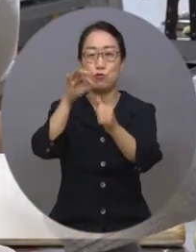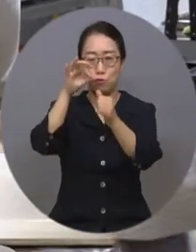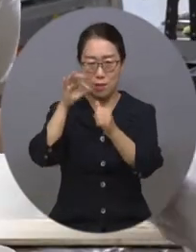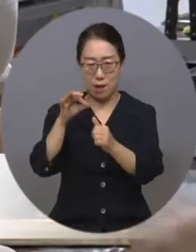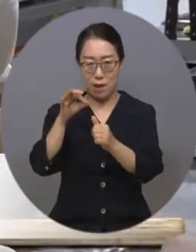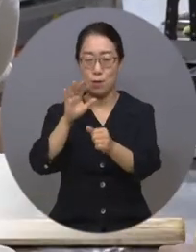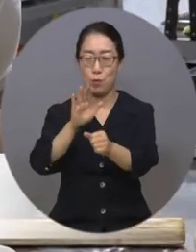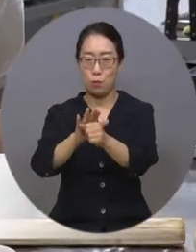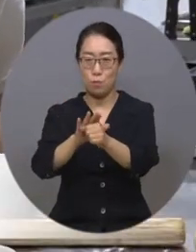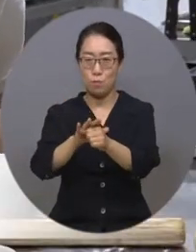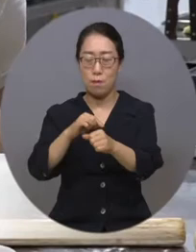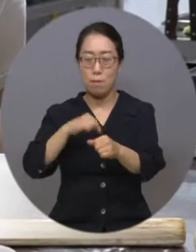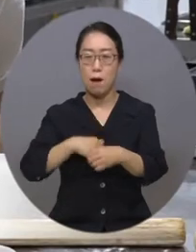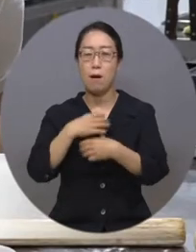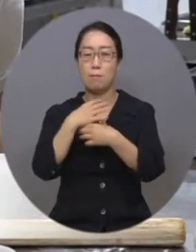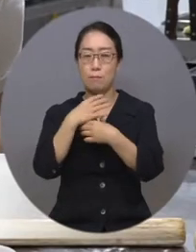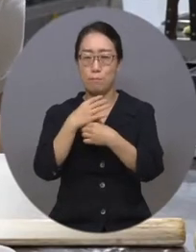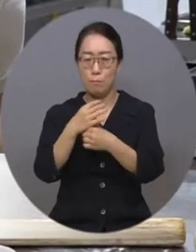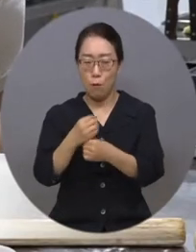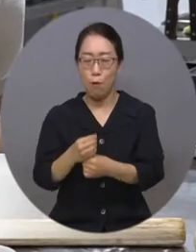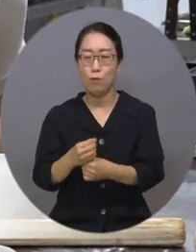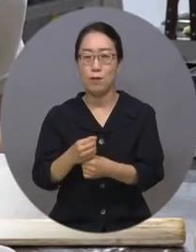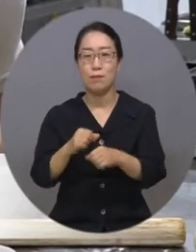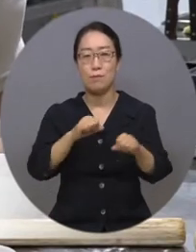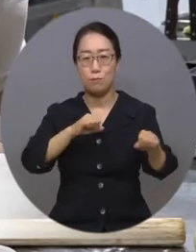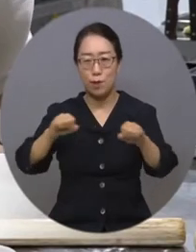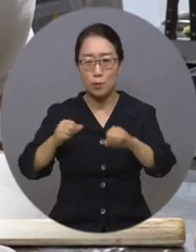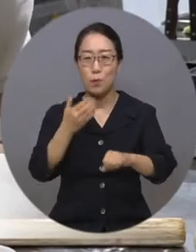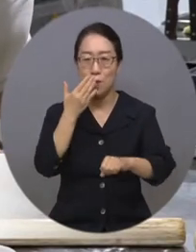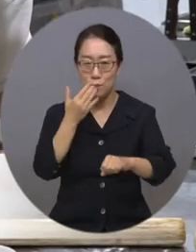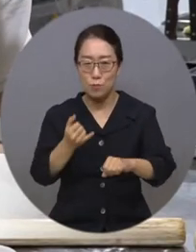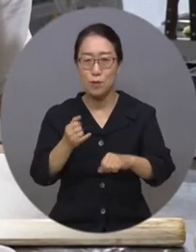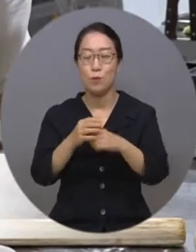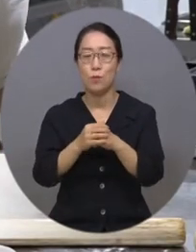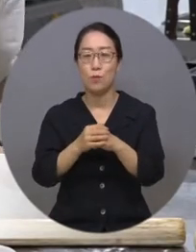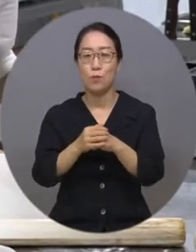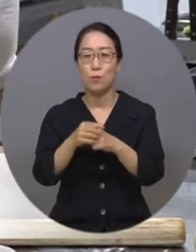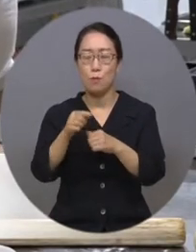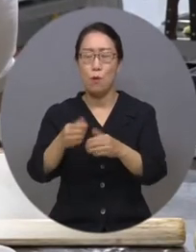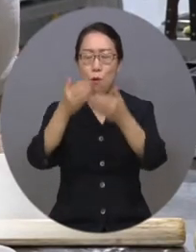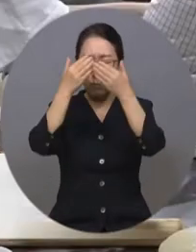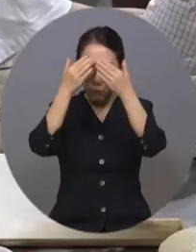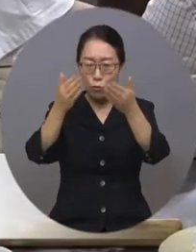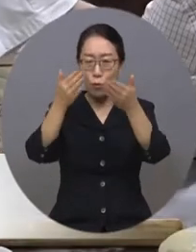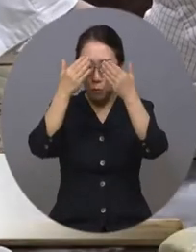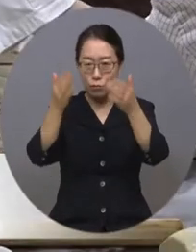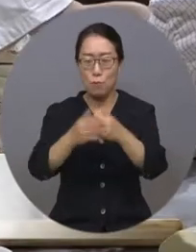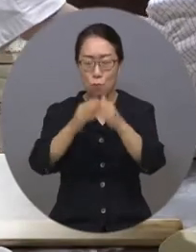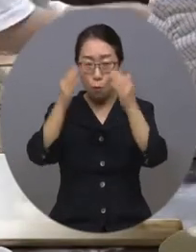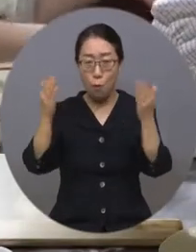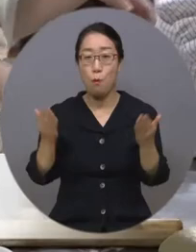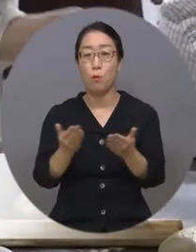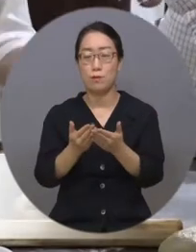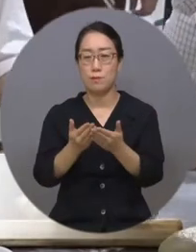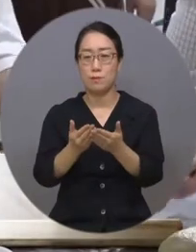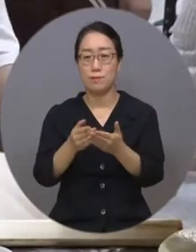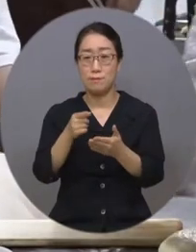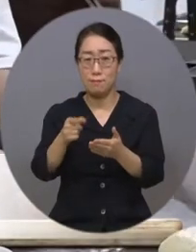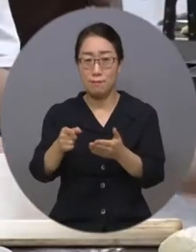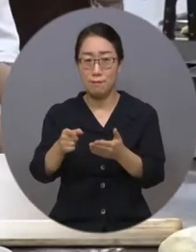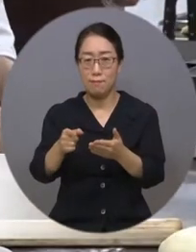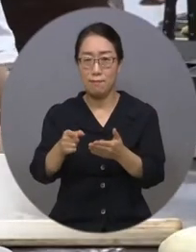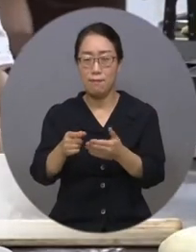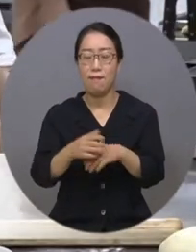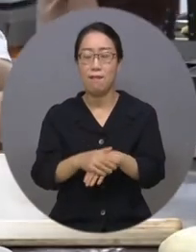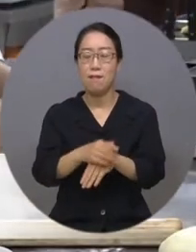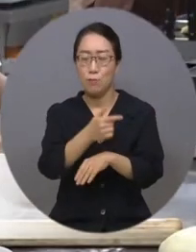그래서 제가 너무나 마음 편하게 할 수 있고요. 그리고 무료라는 것, 모든 게 무료로 그냥 하고